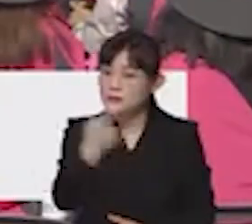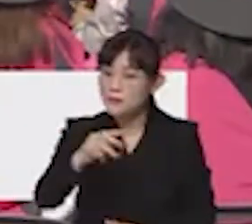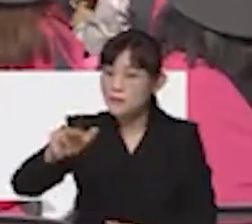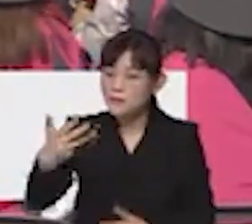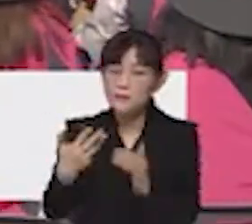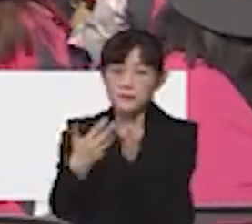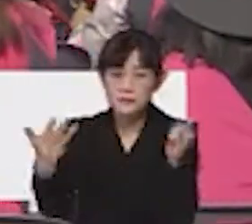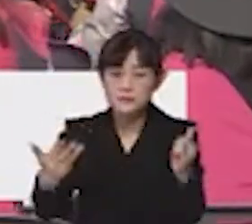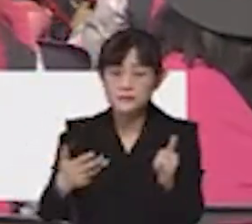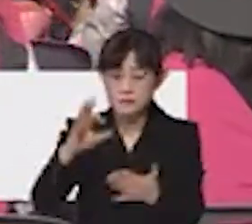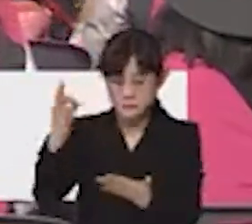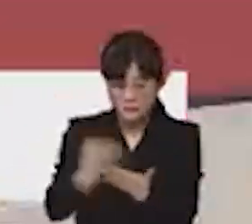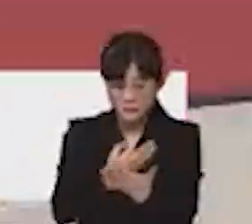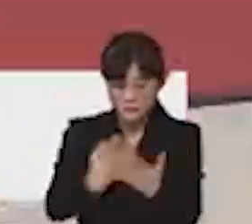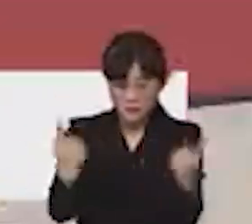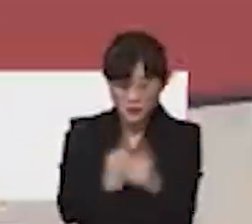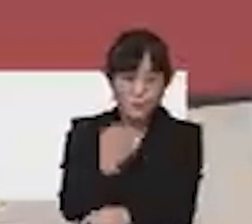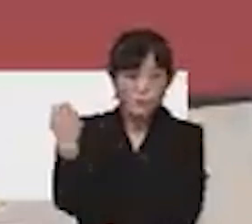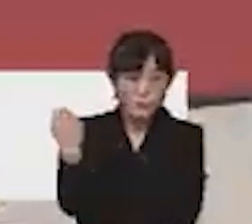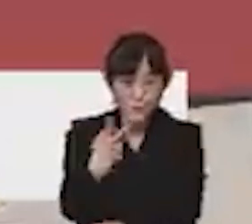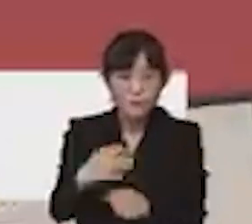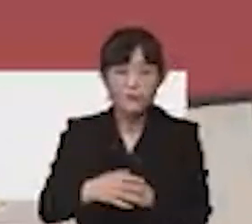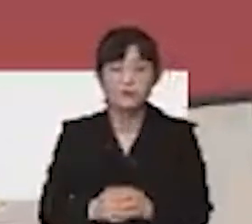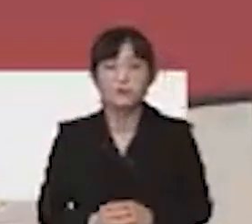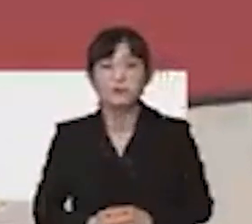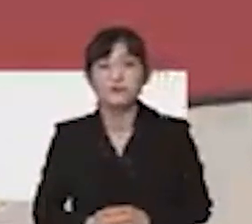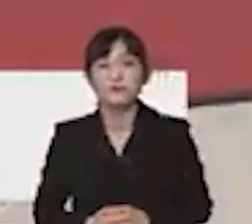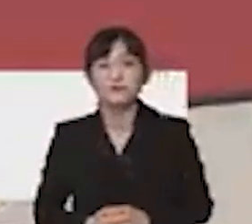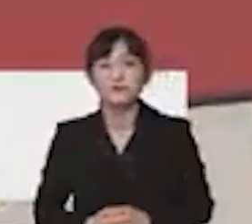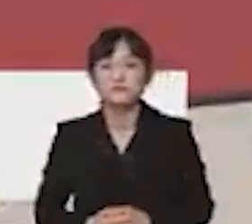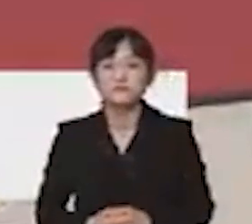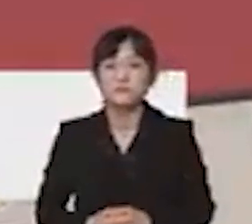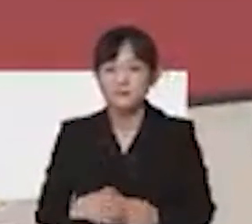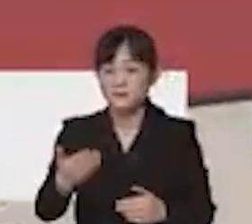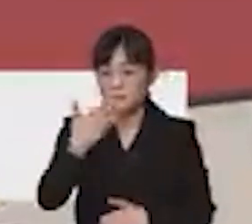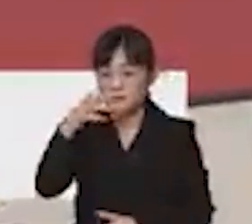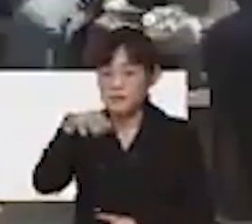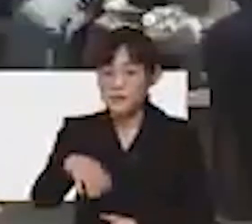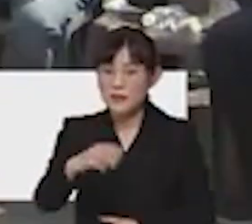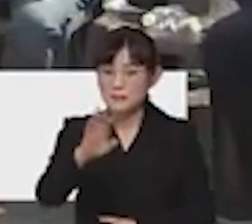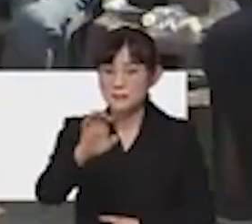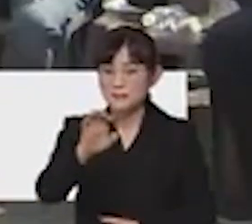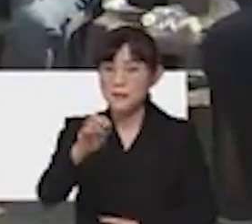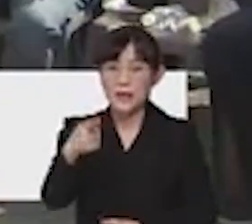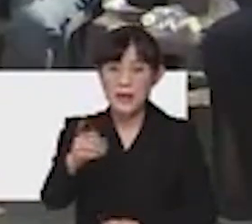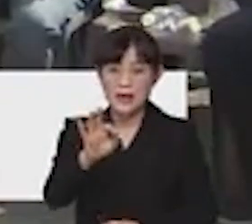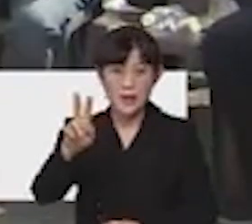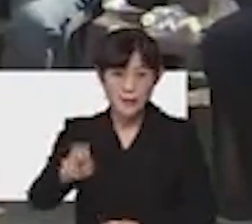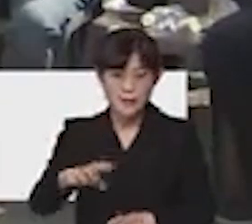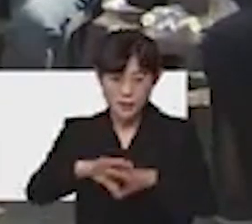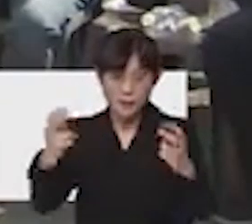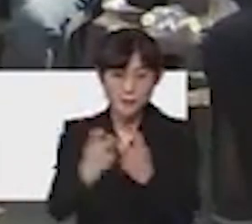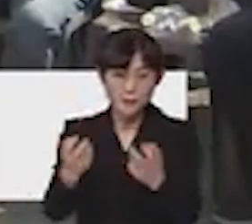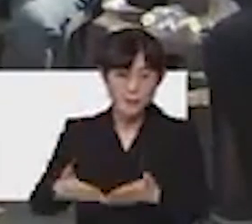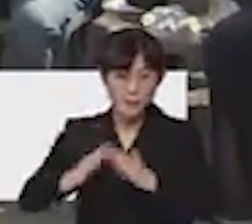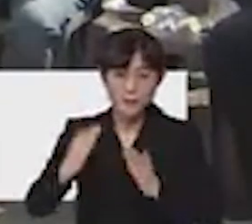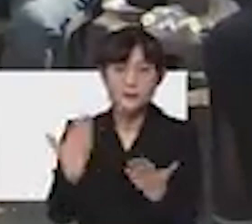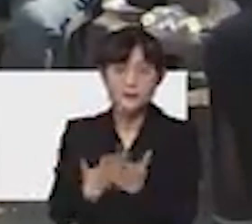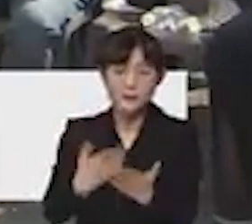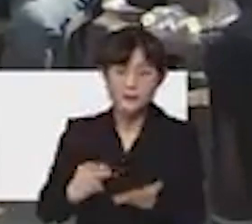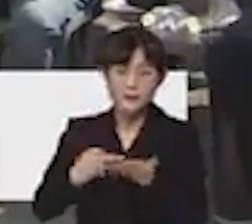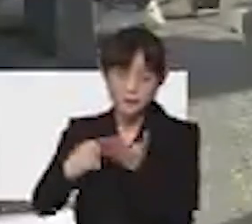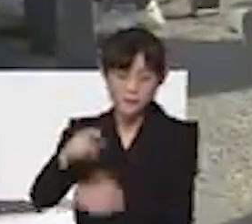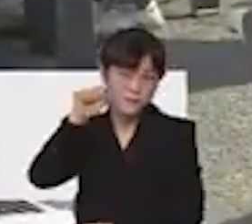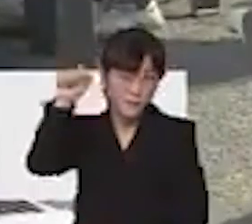명은 임금체계 개편 논의를 위한 노사협의체 구성과 급식실 폐암 종합대책 마련 등을 요구하며 오늘 하루